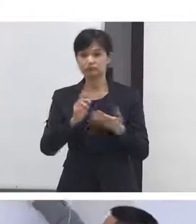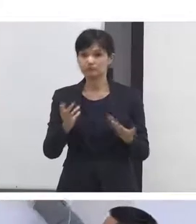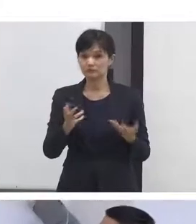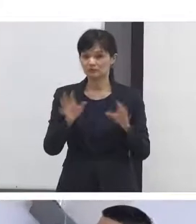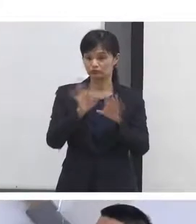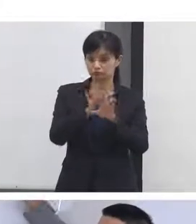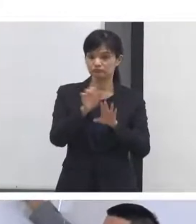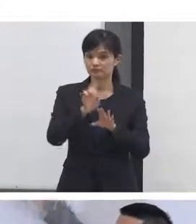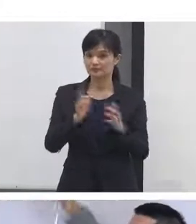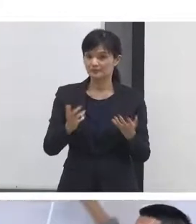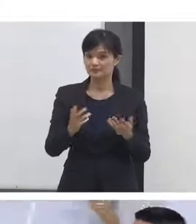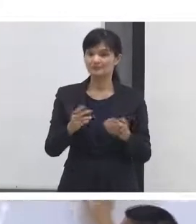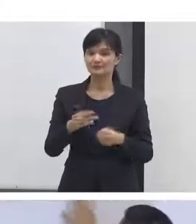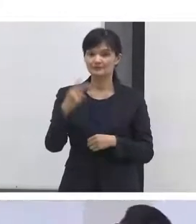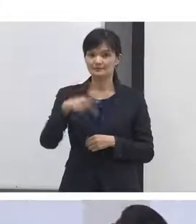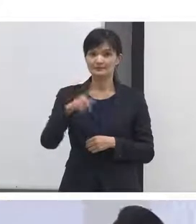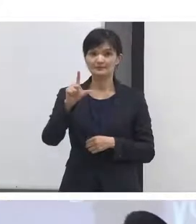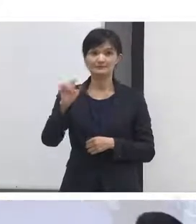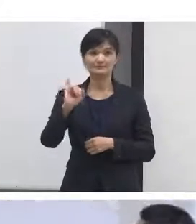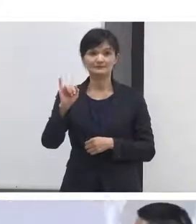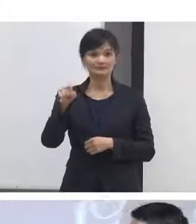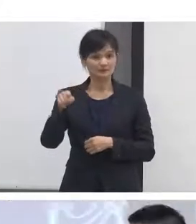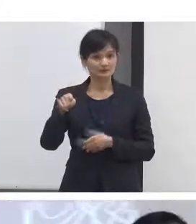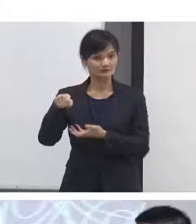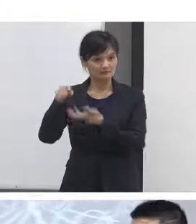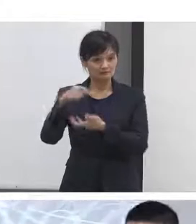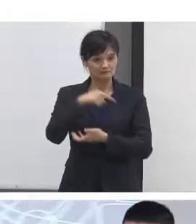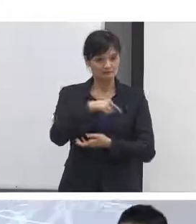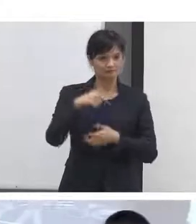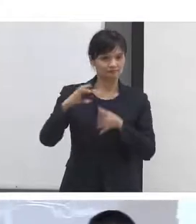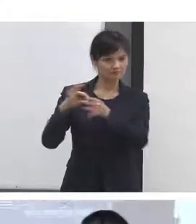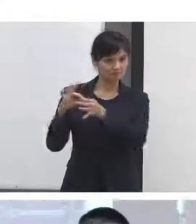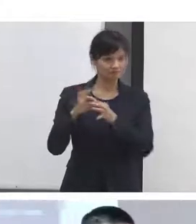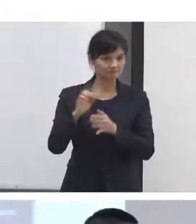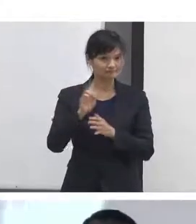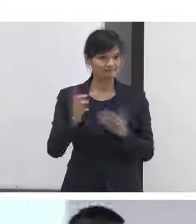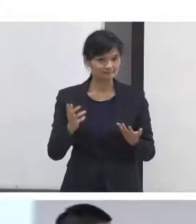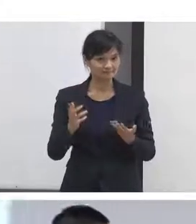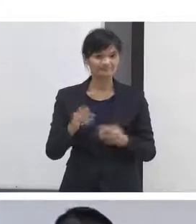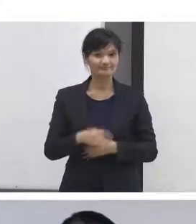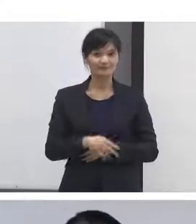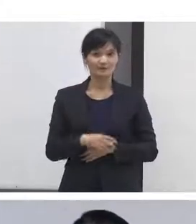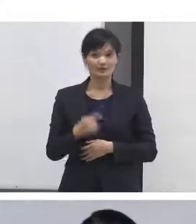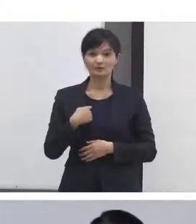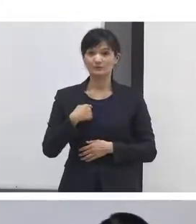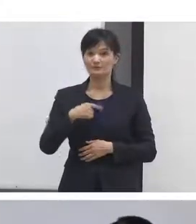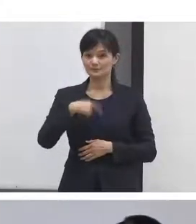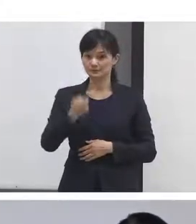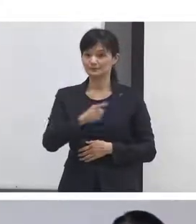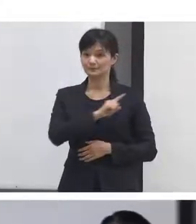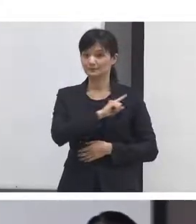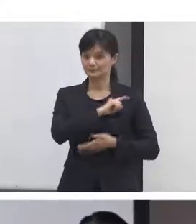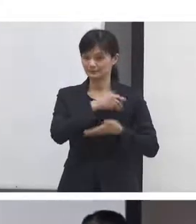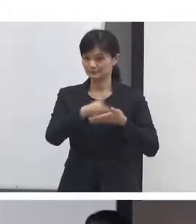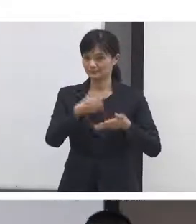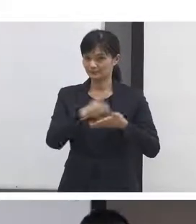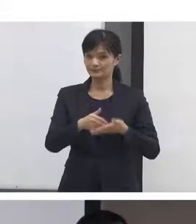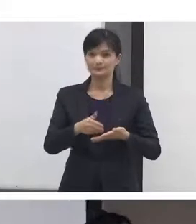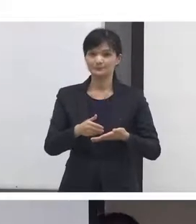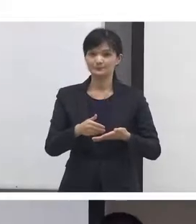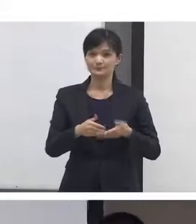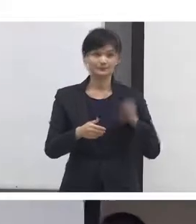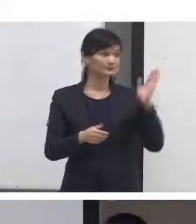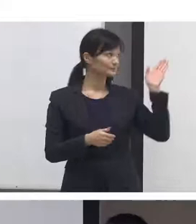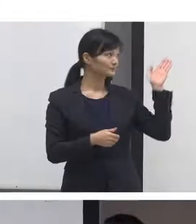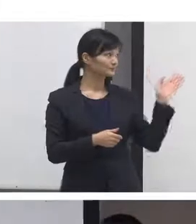有讲到的 GovZero Network 交集又是什么？所以那时候我就自己这个很自私，也没有询问别人的意见，画一张图。所以这边是写的是